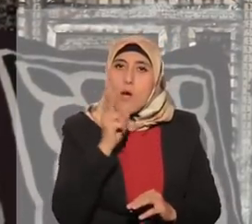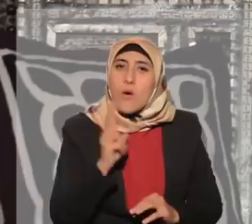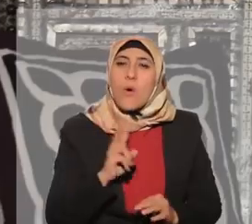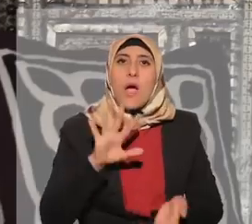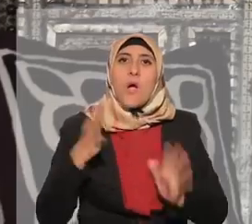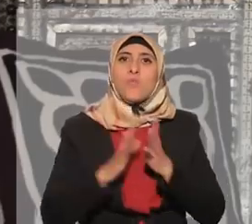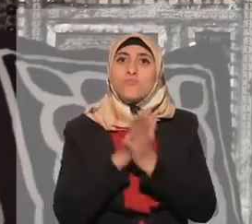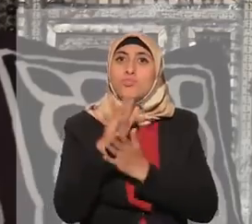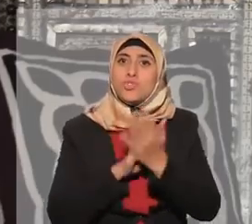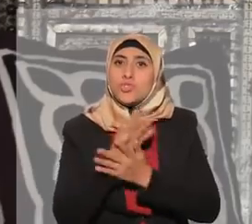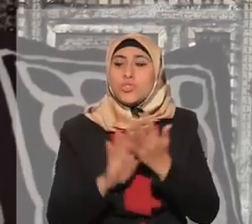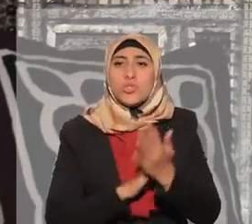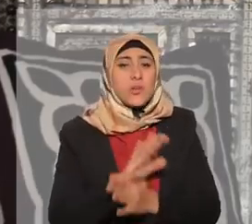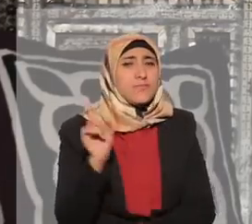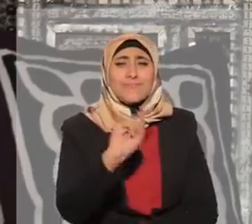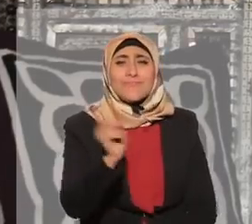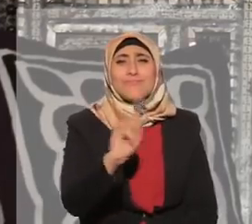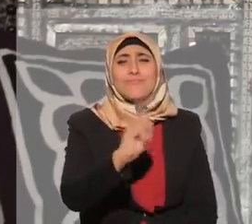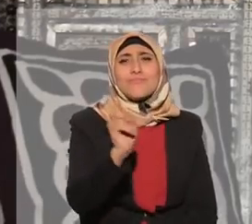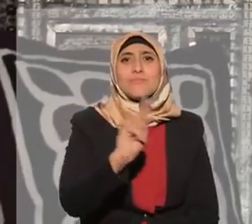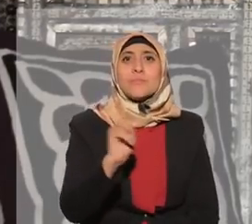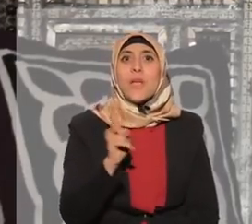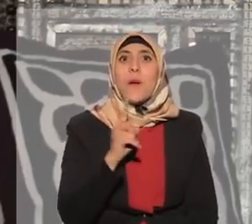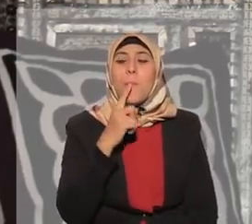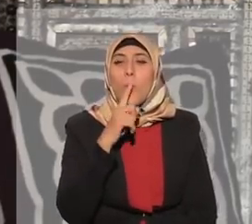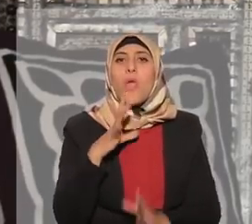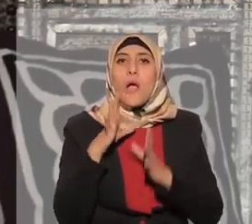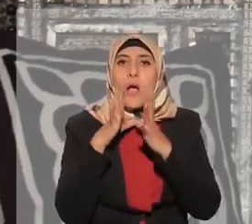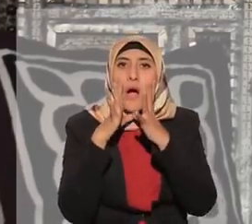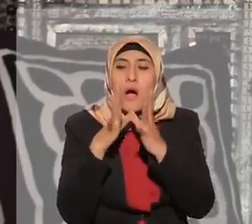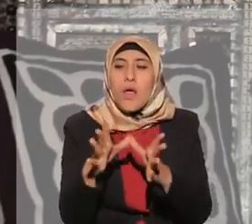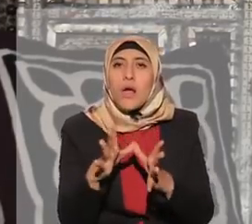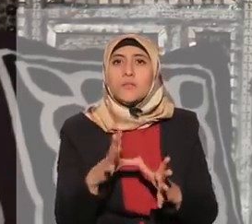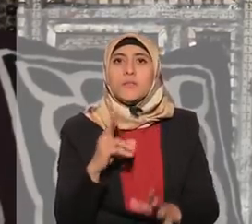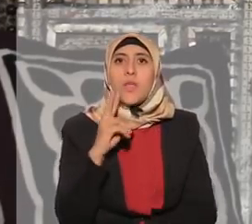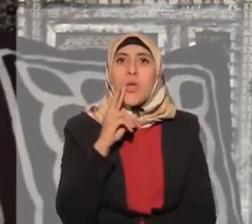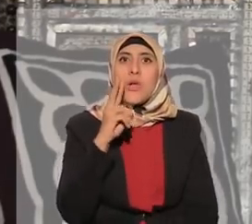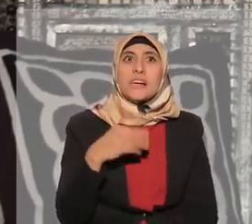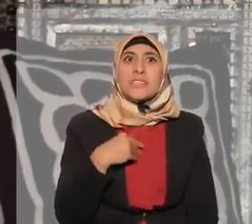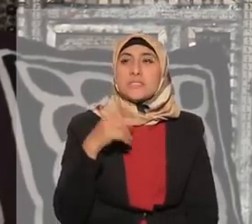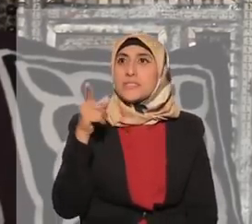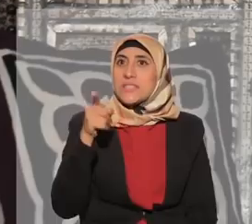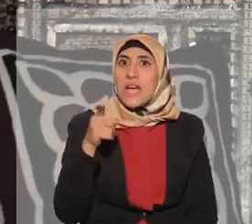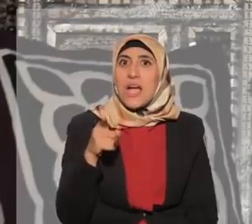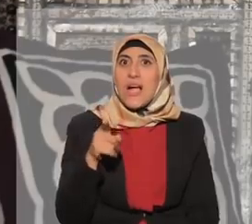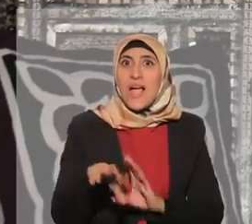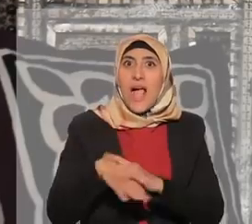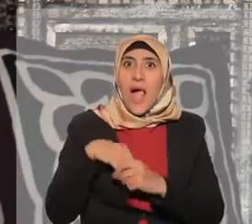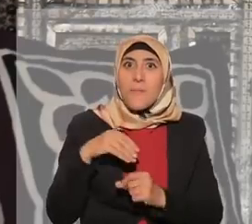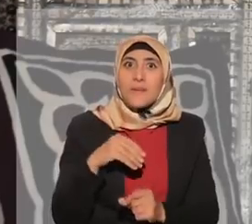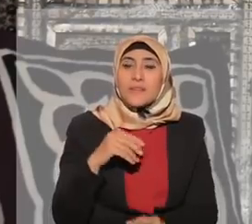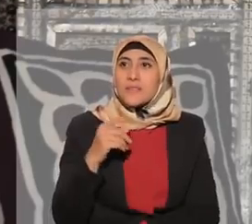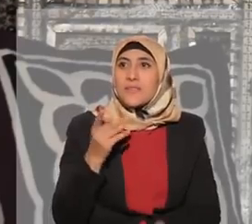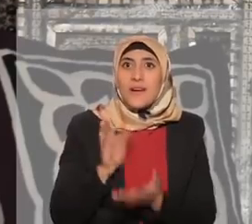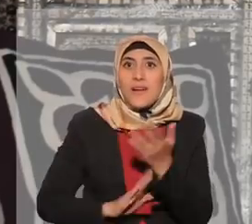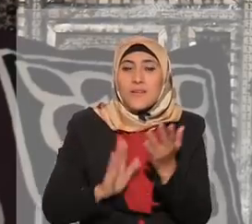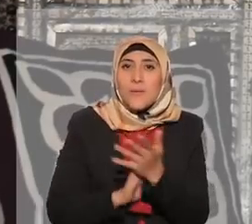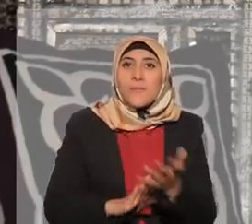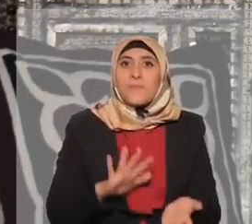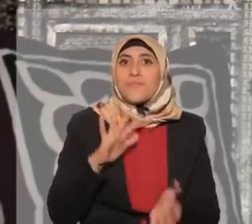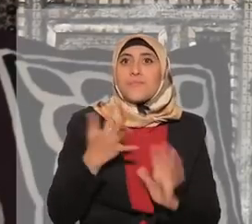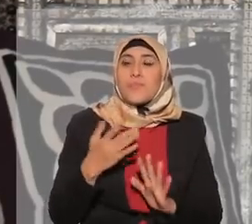ولا كراهية المشاكل، لا لا، هذا طبيعي أنت، لا، كراهية حصول هذا الأمر لك، القضاء